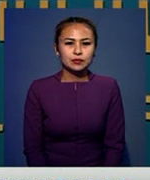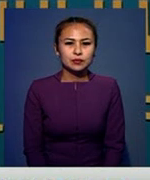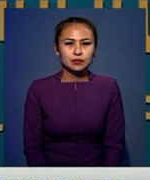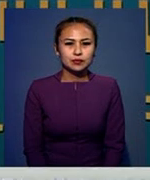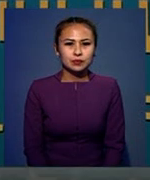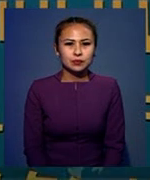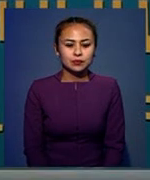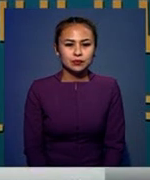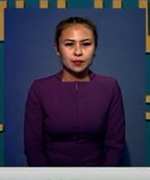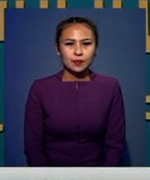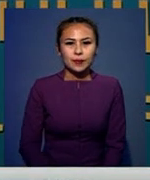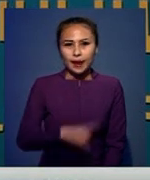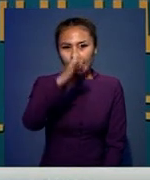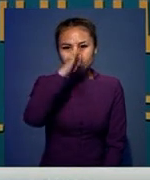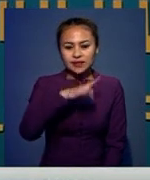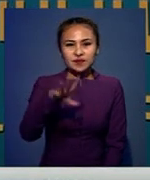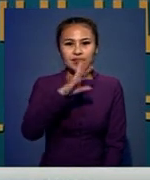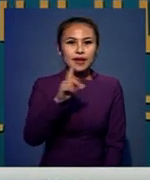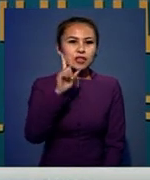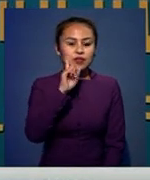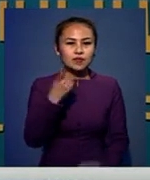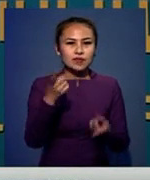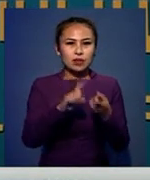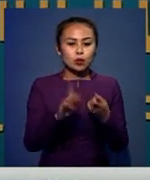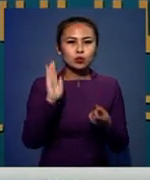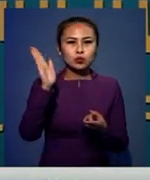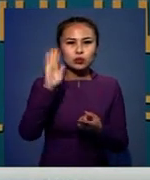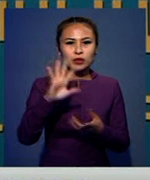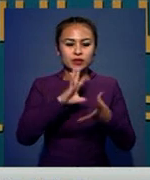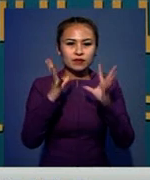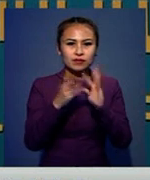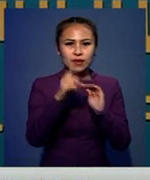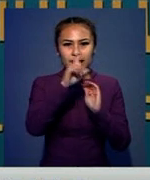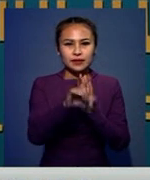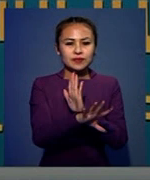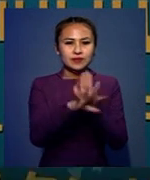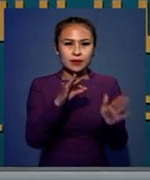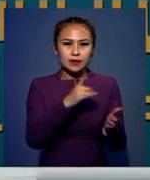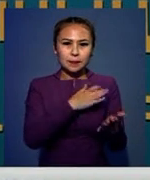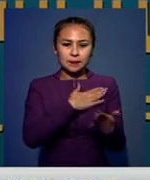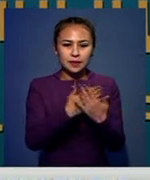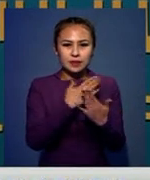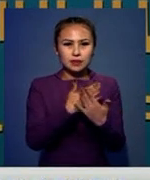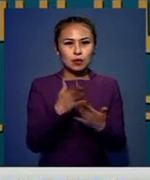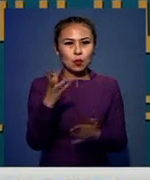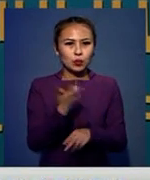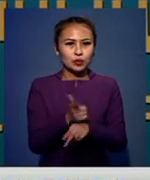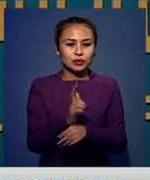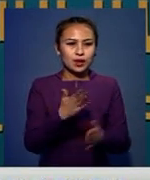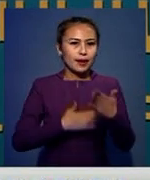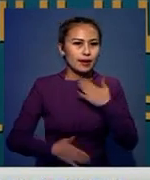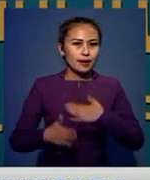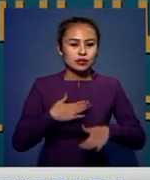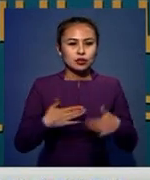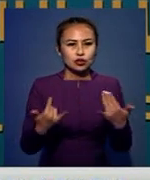Отрадно отметить, что Қазақстандағы жастар жылына орай келер ұрпақтың азаматтық таңдауын жасап, белсенділік танытуы қатты қуантып отыр.